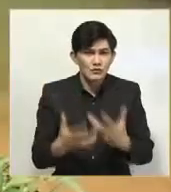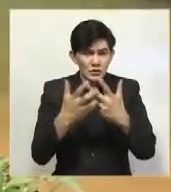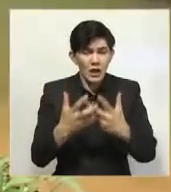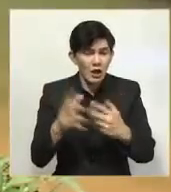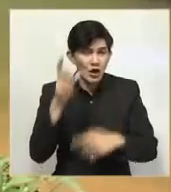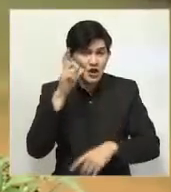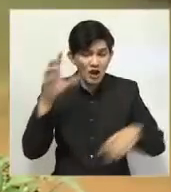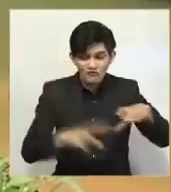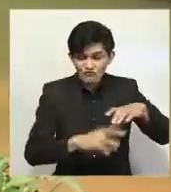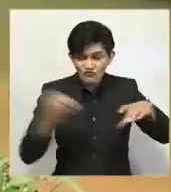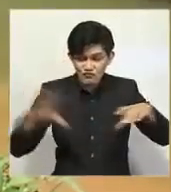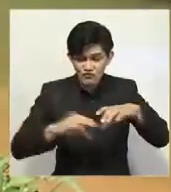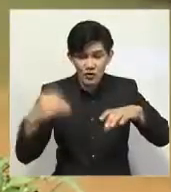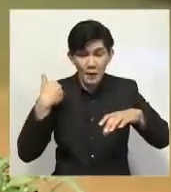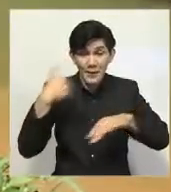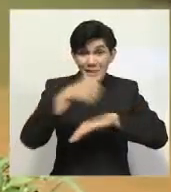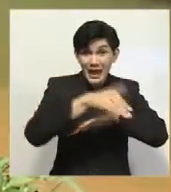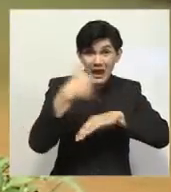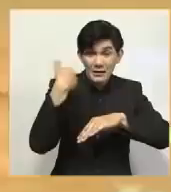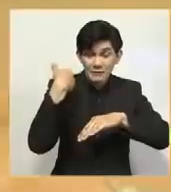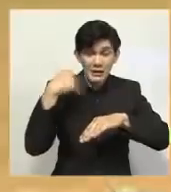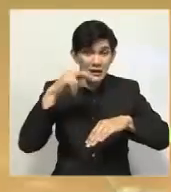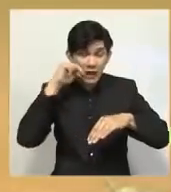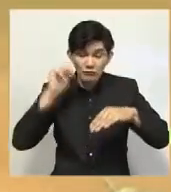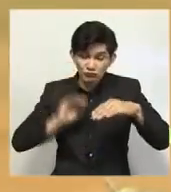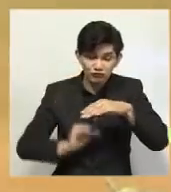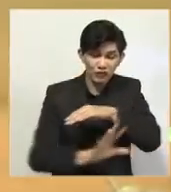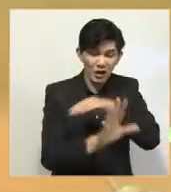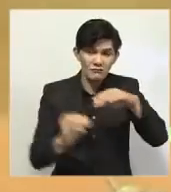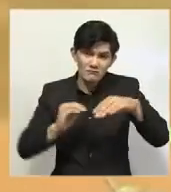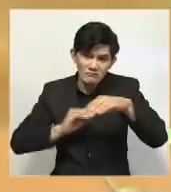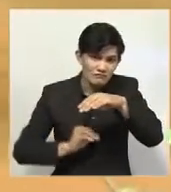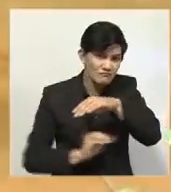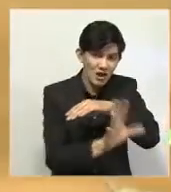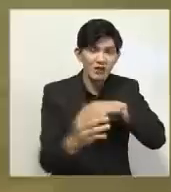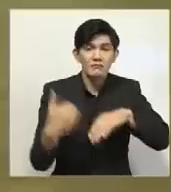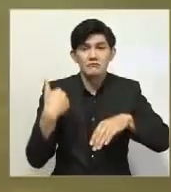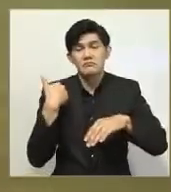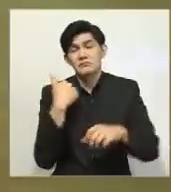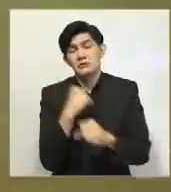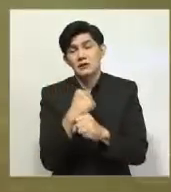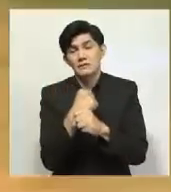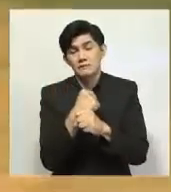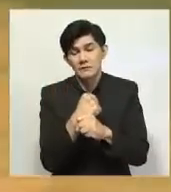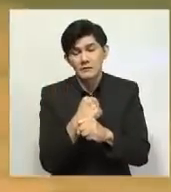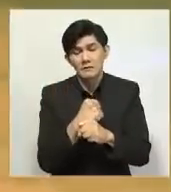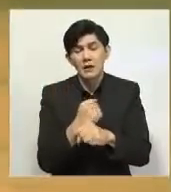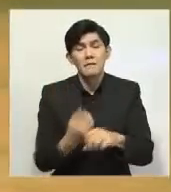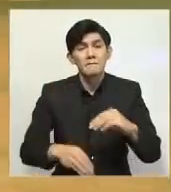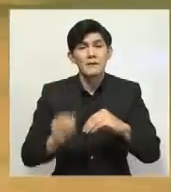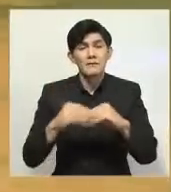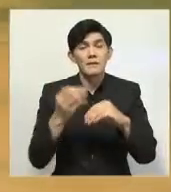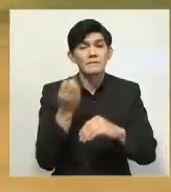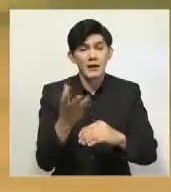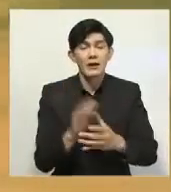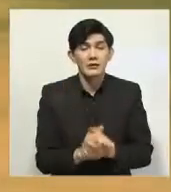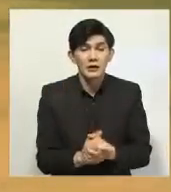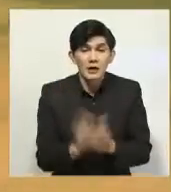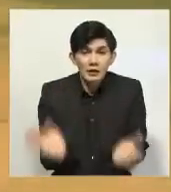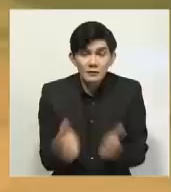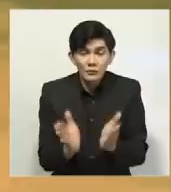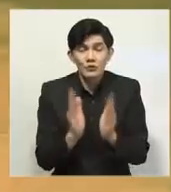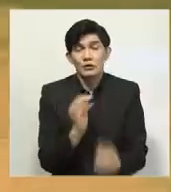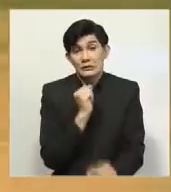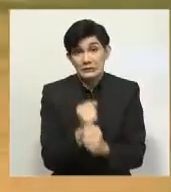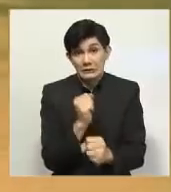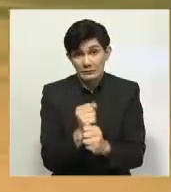ขนาดใหญ่เพิ่มเติมบริเวณท้ายฝายนะครับเพื่อเร่งดันน้ำออกจากภายในถ้ำหลวงขุนน้ำนางนอนครับให้ได้ปริมาณเพิ่มมากที่สุดครับเพื่อสนับสนุนห